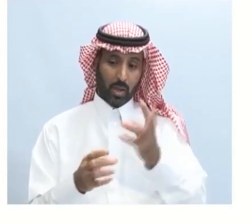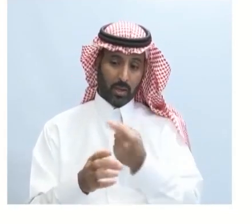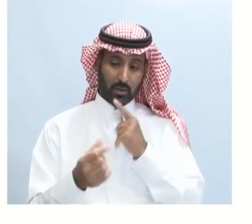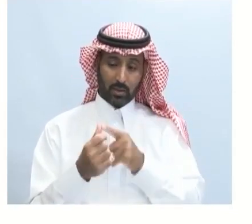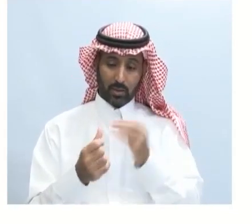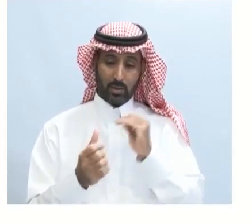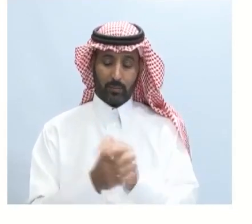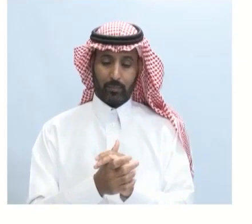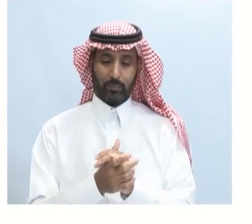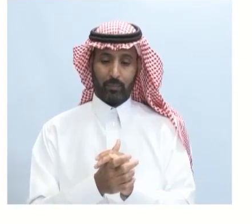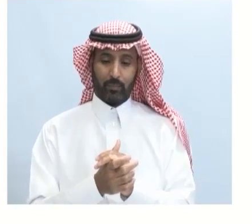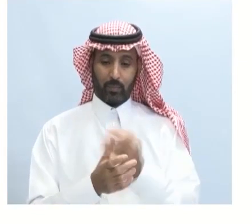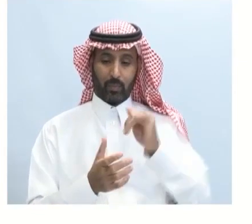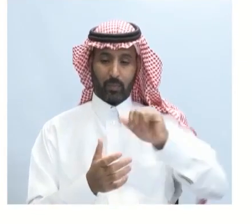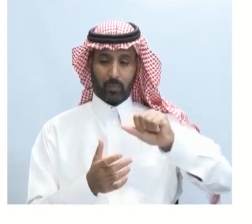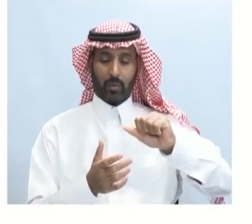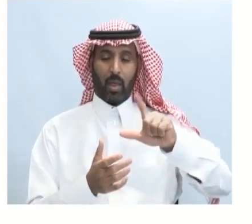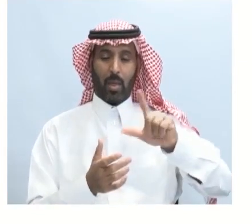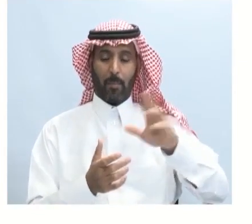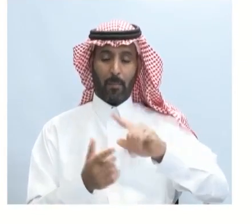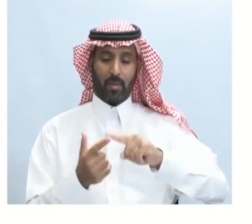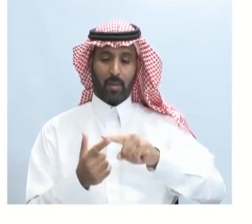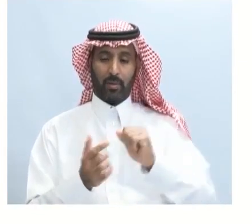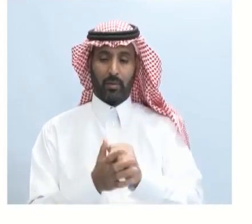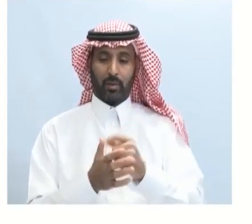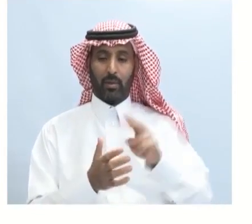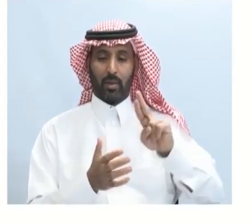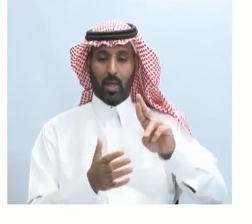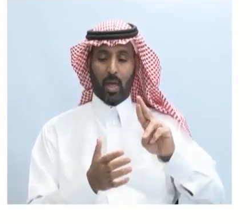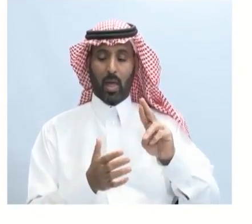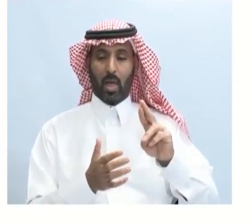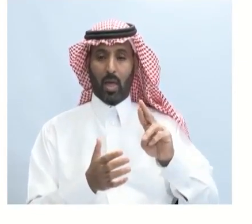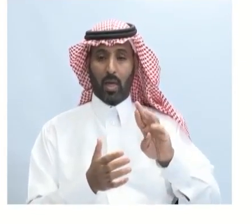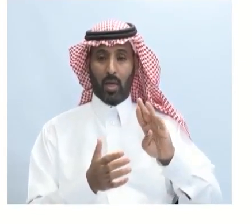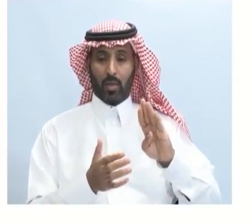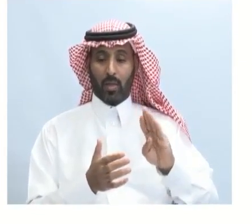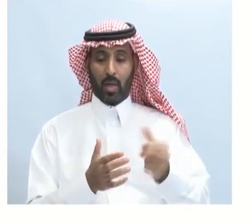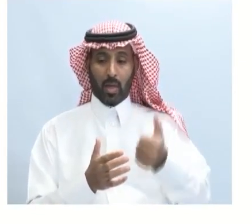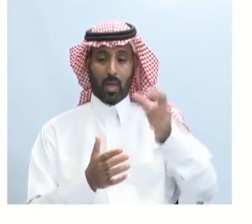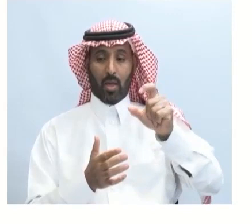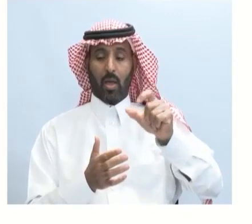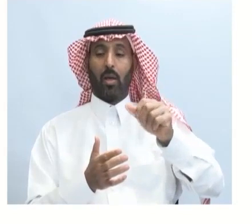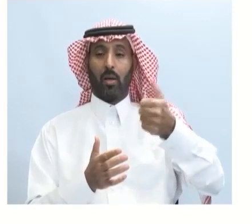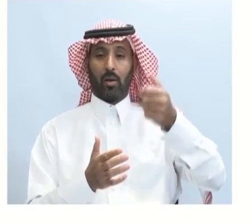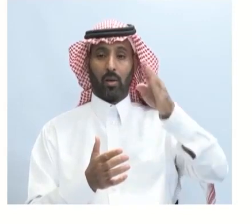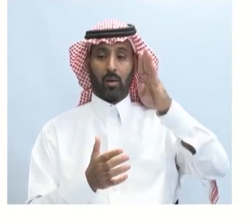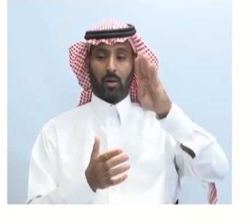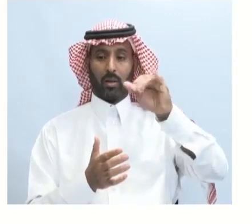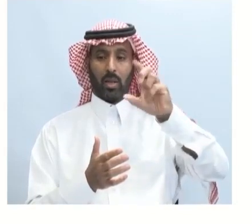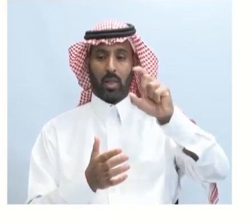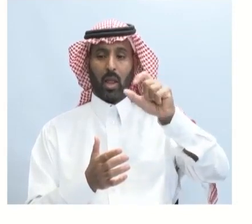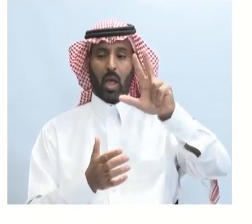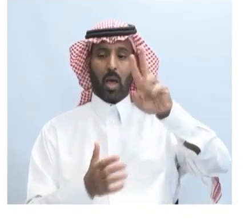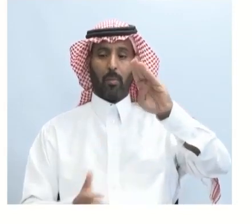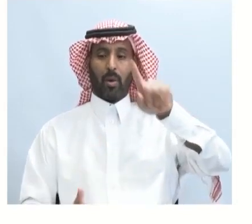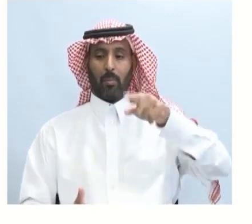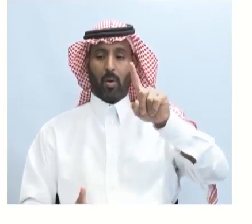الاجابه على هذا السؤال حمض الميثانويك والناتج الثانوي هو ثاني اكسيد الكربون الان هل جميع الكحولات